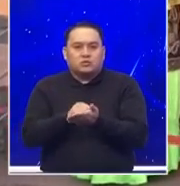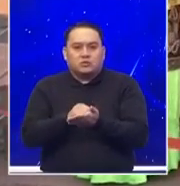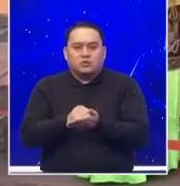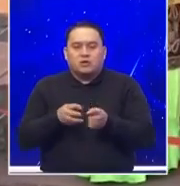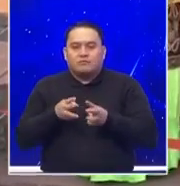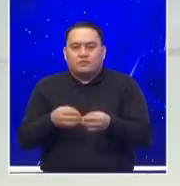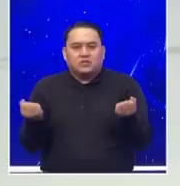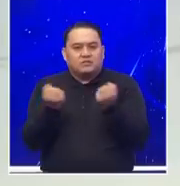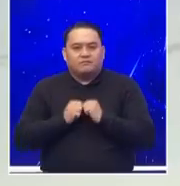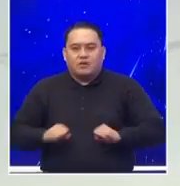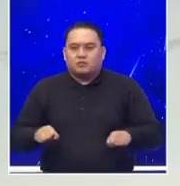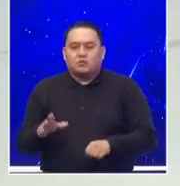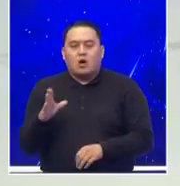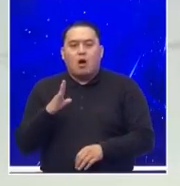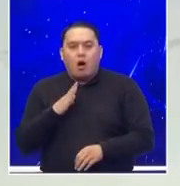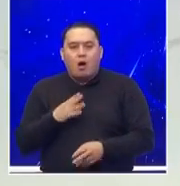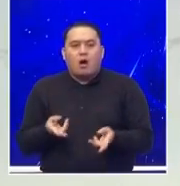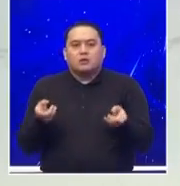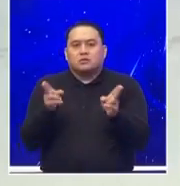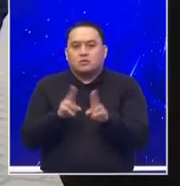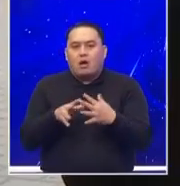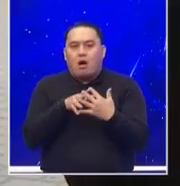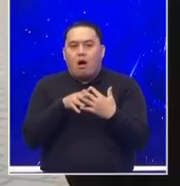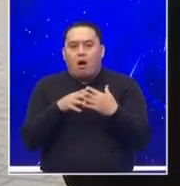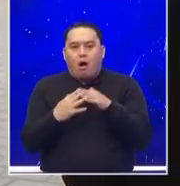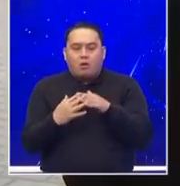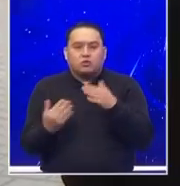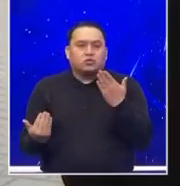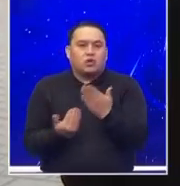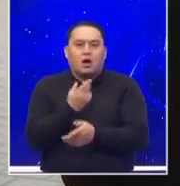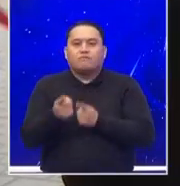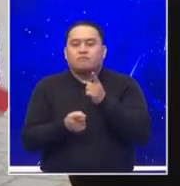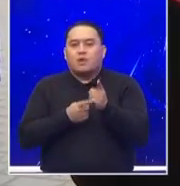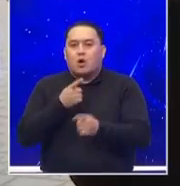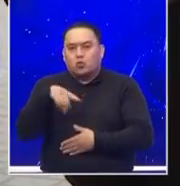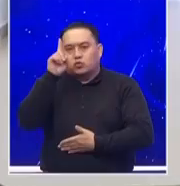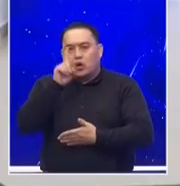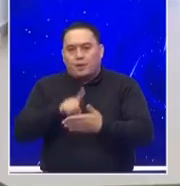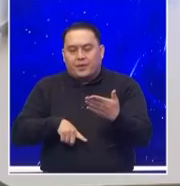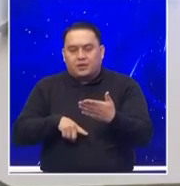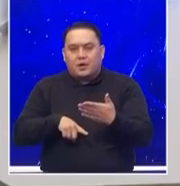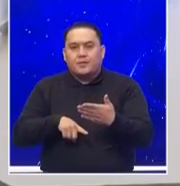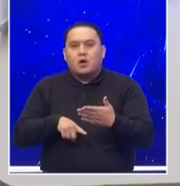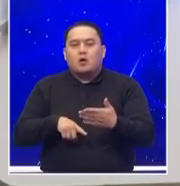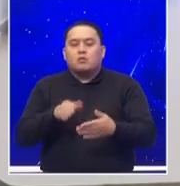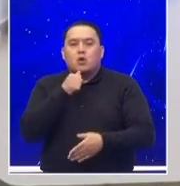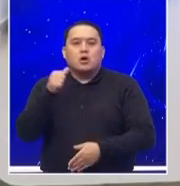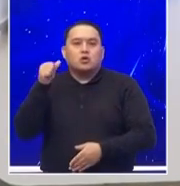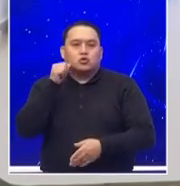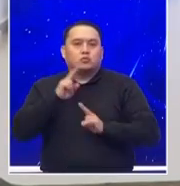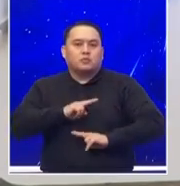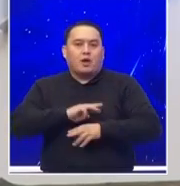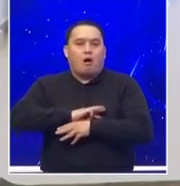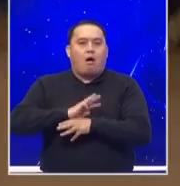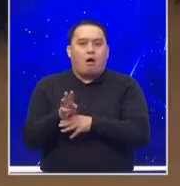жылыту мүлде мүмкін болмады. Қараусыз қалғандықтан ауылдағы ағайын қайта жаңғыртылуынан үміттерін де үзген. Былтыр жұмыспен қамтудың